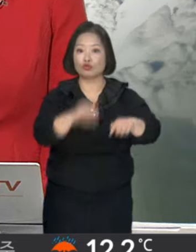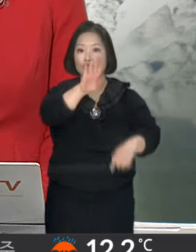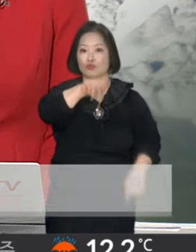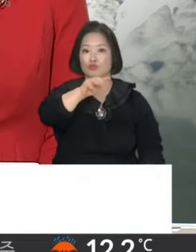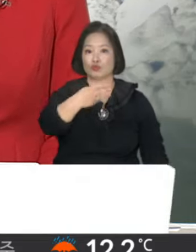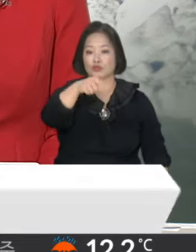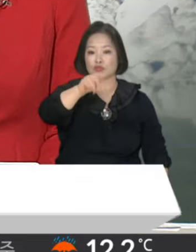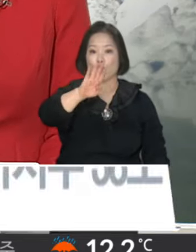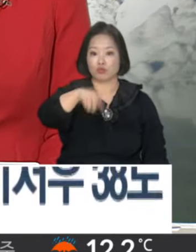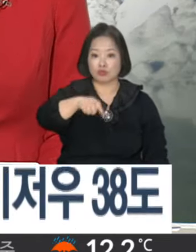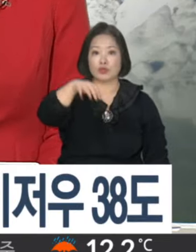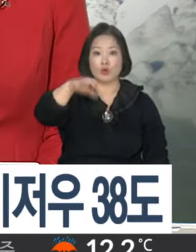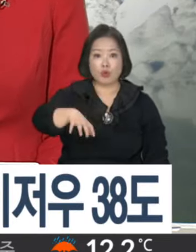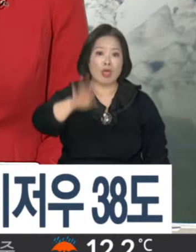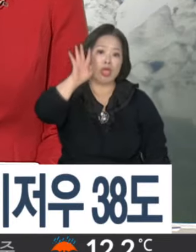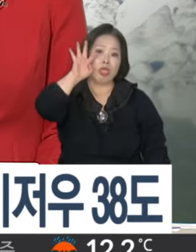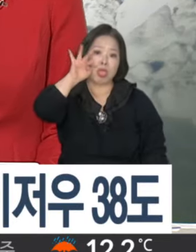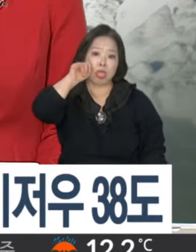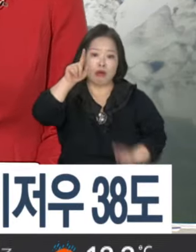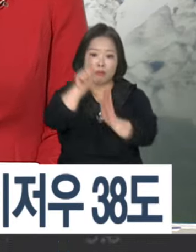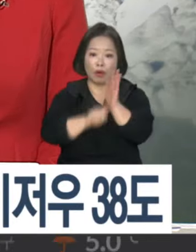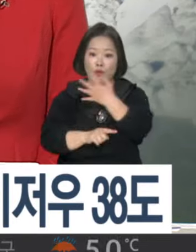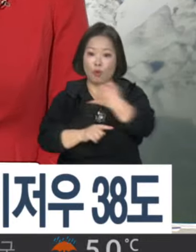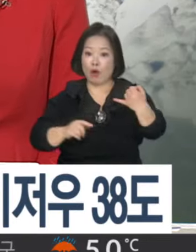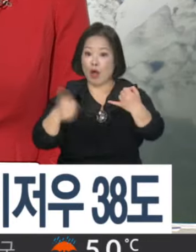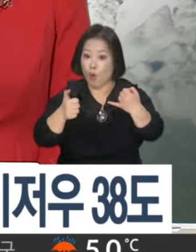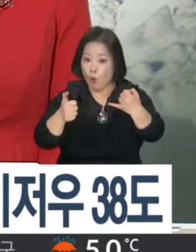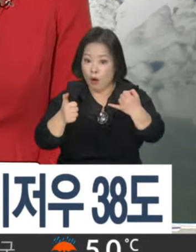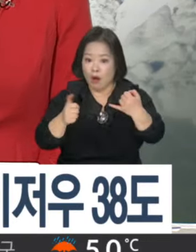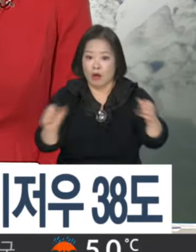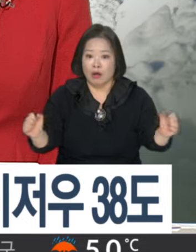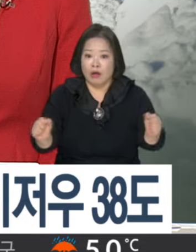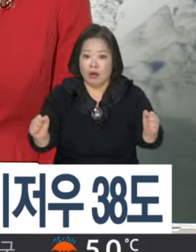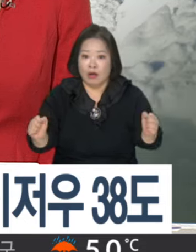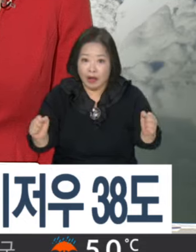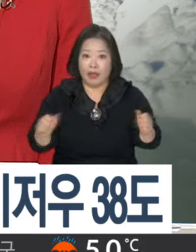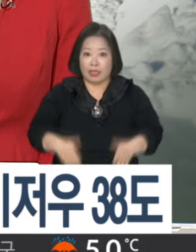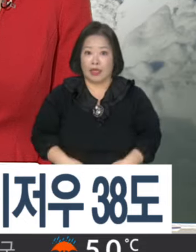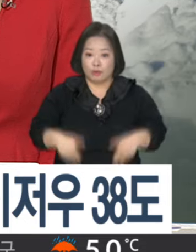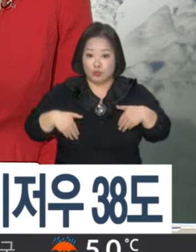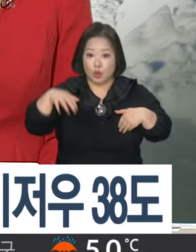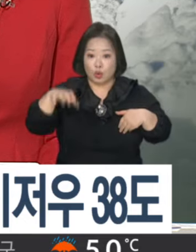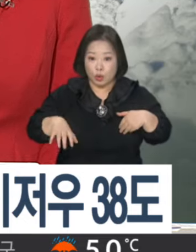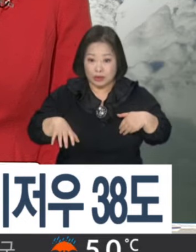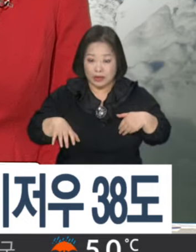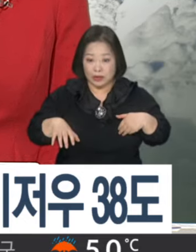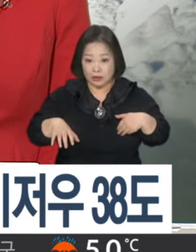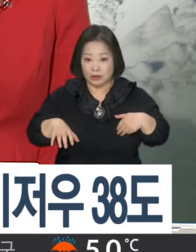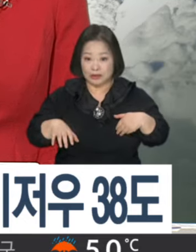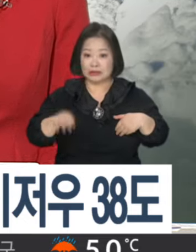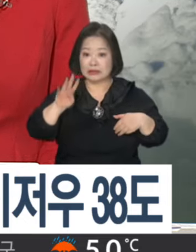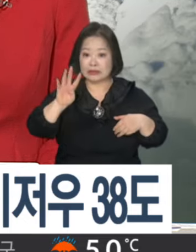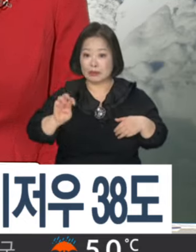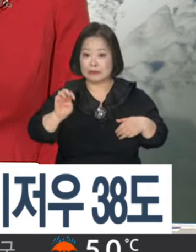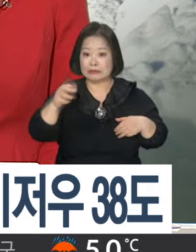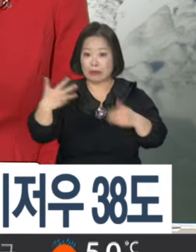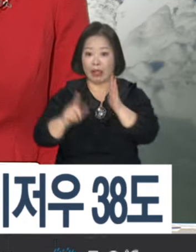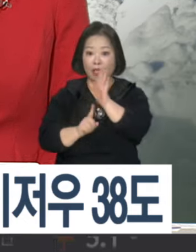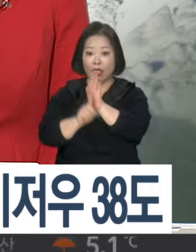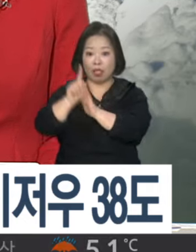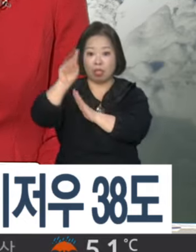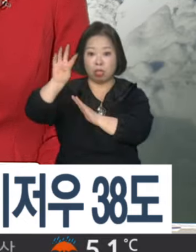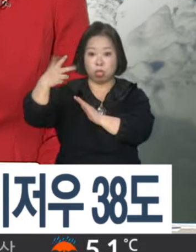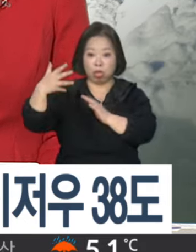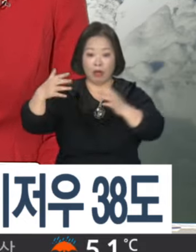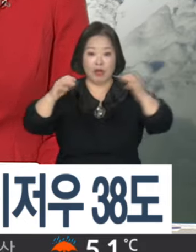중국 북서부 신장에는 며칠째 영화 50도의 한파가 몰아치고 있는데 남쪽은 38도를 기록하는 이상고 현상을